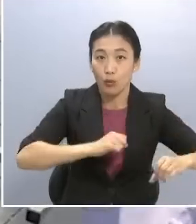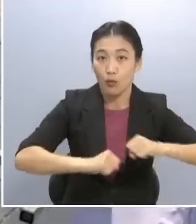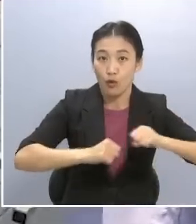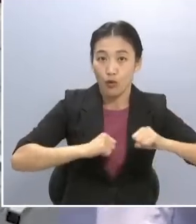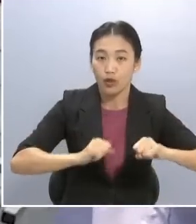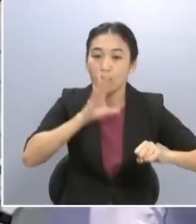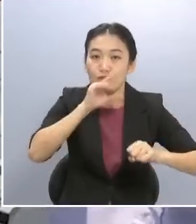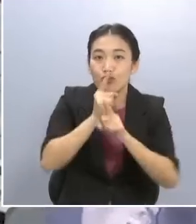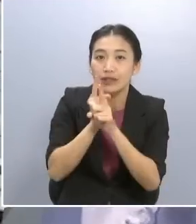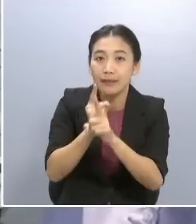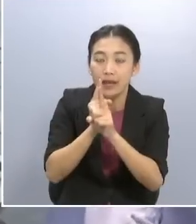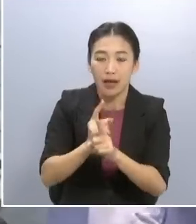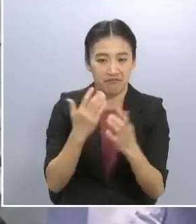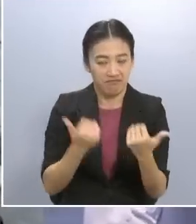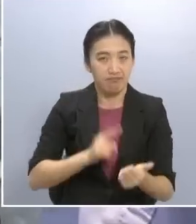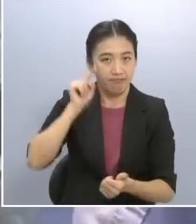เพื่อไม่ให้